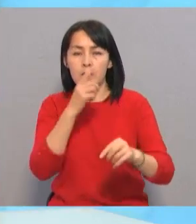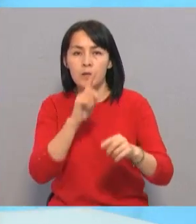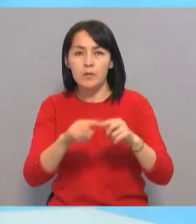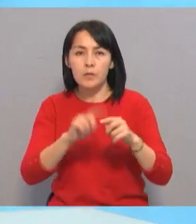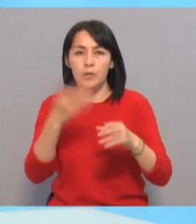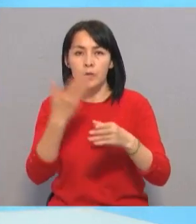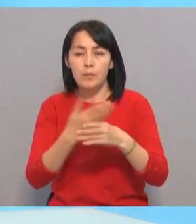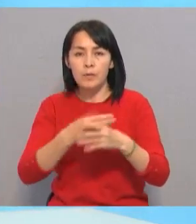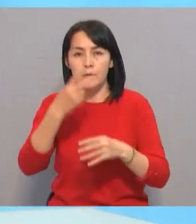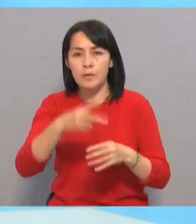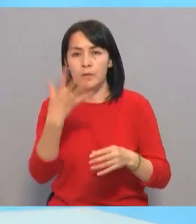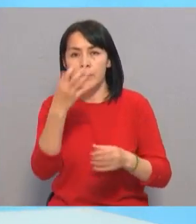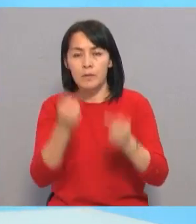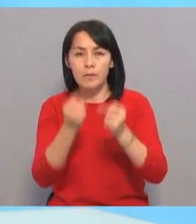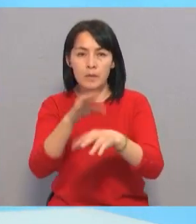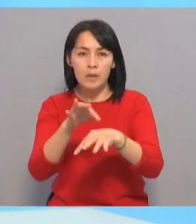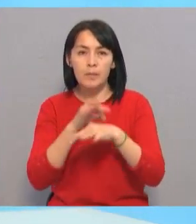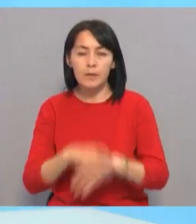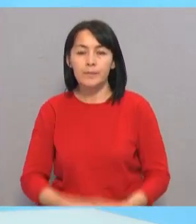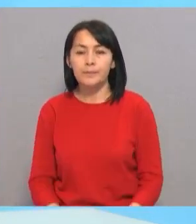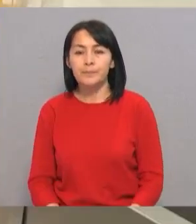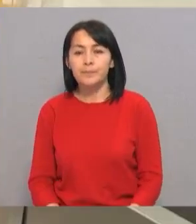укомплектована 25 автомобилями.